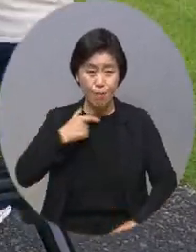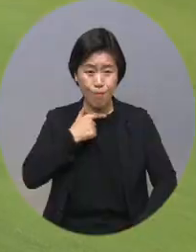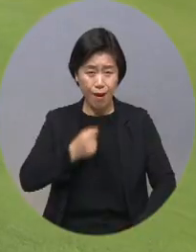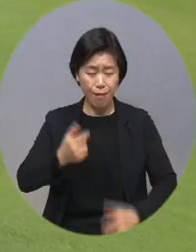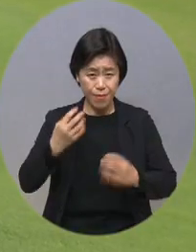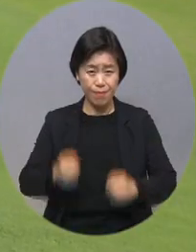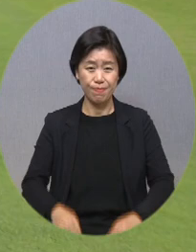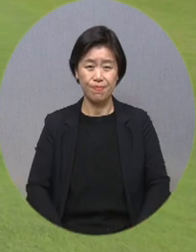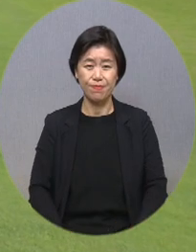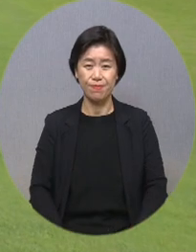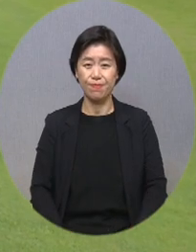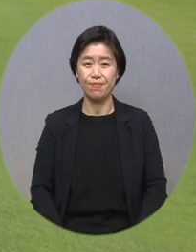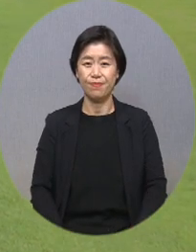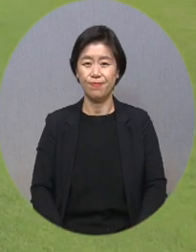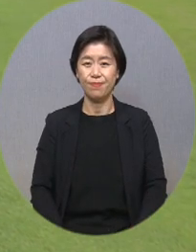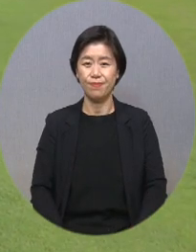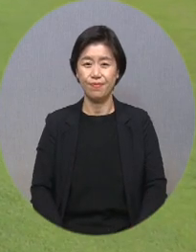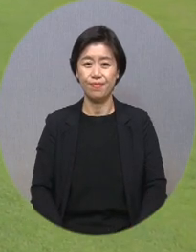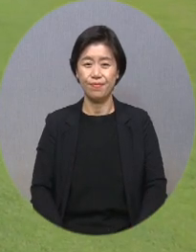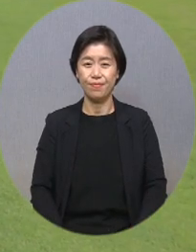아니야.